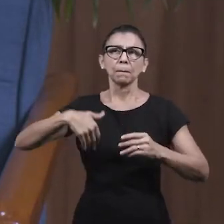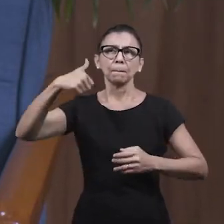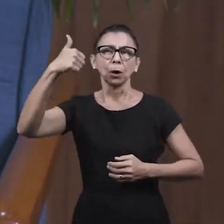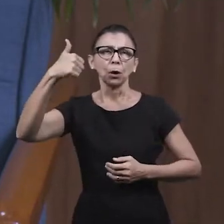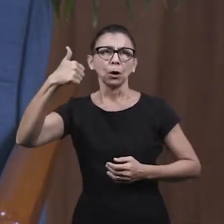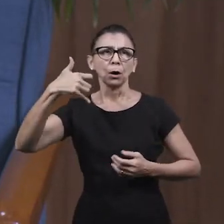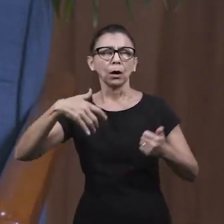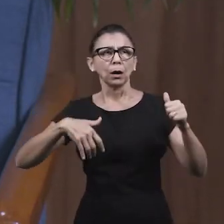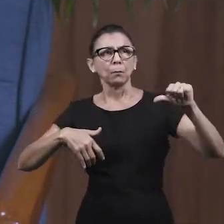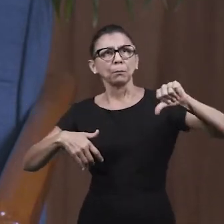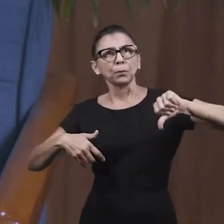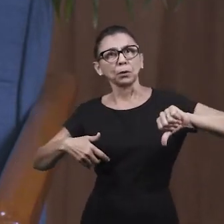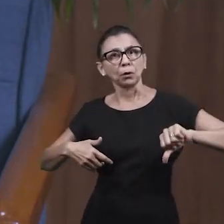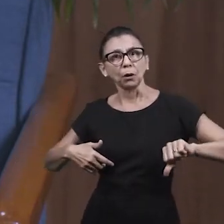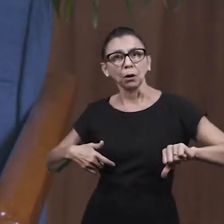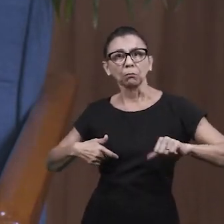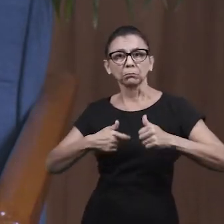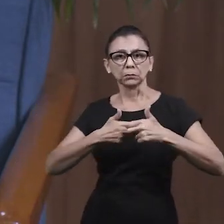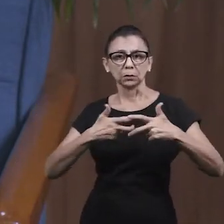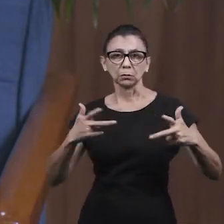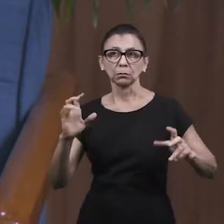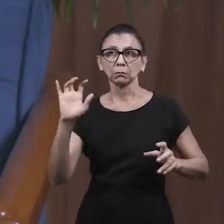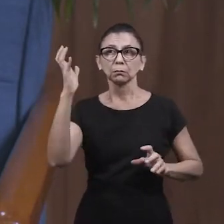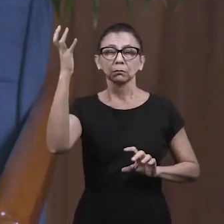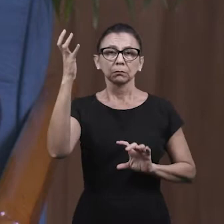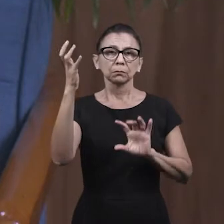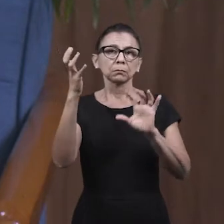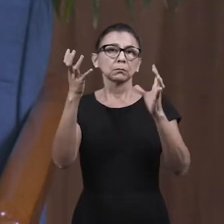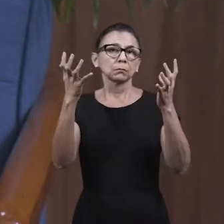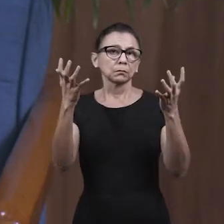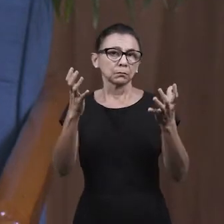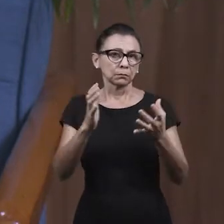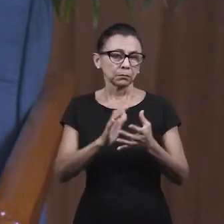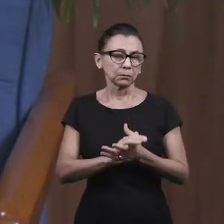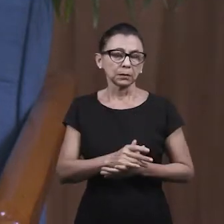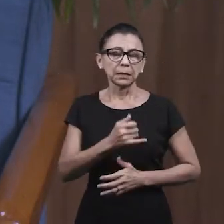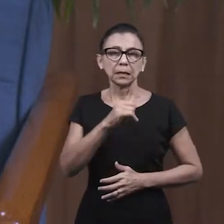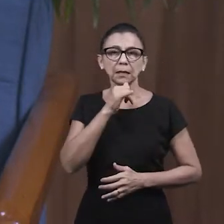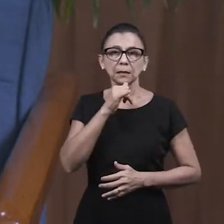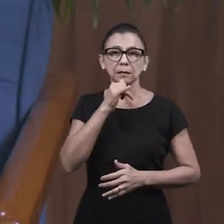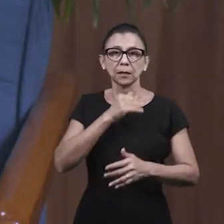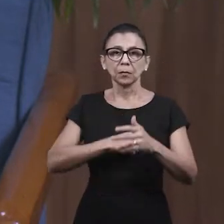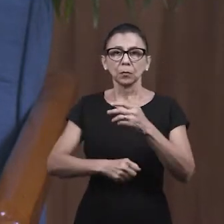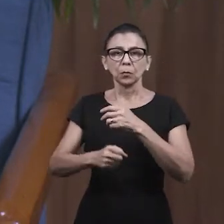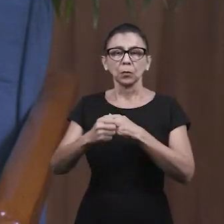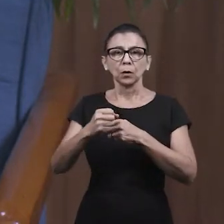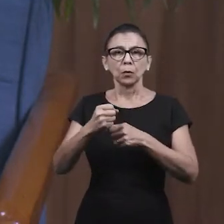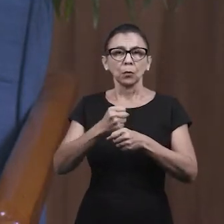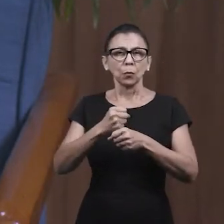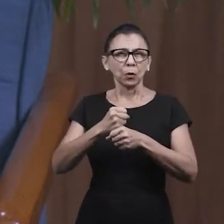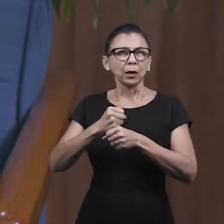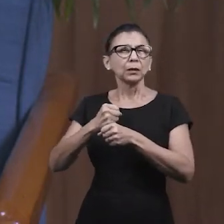des avancées tous les jours. Nous voyons qu'il y a des choses qui tournent la vie plus simple.